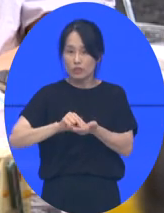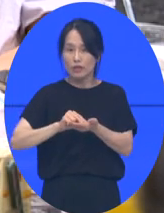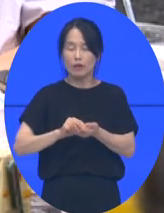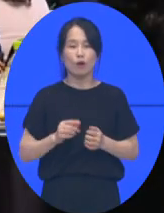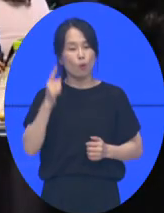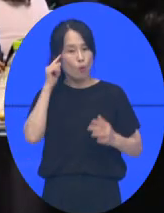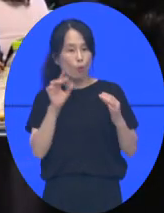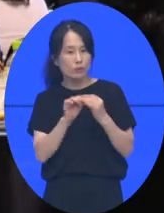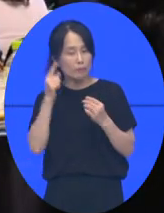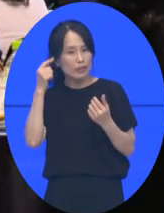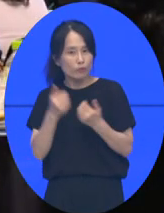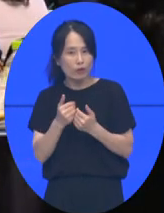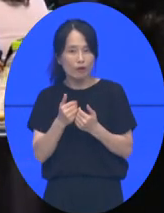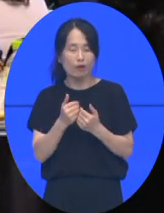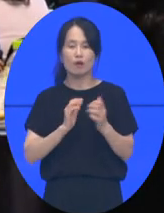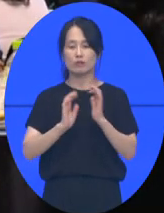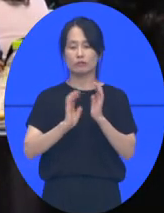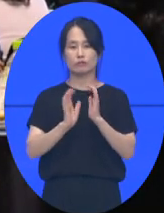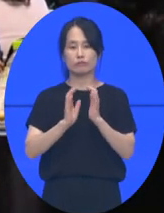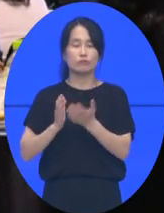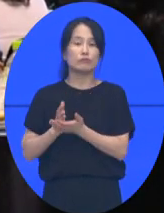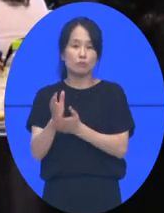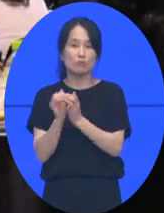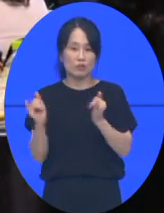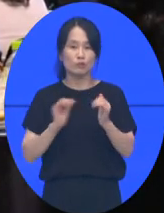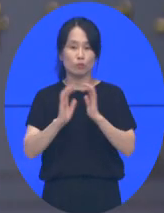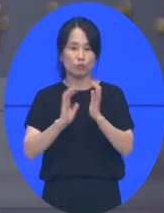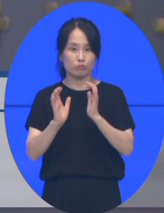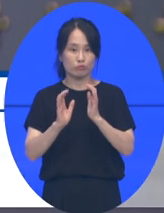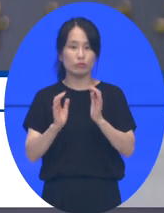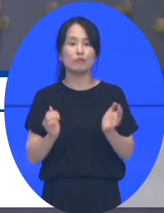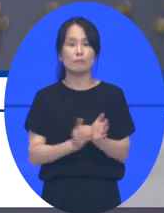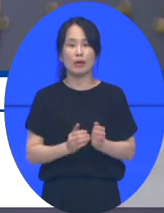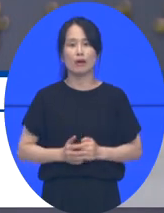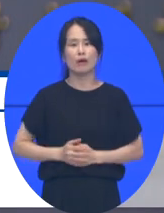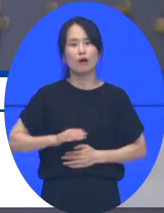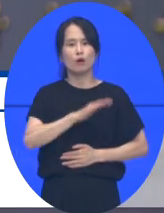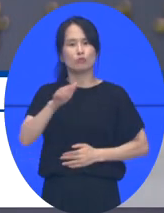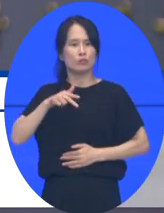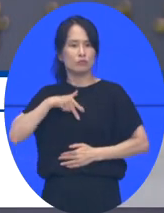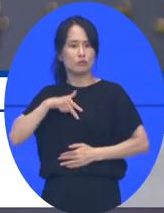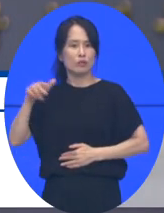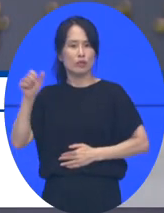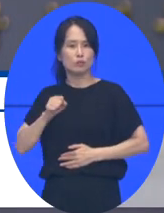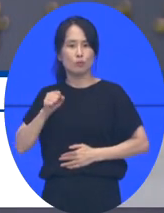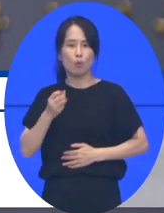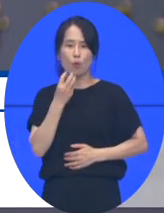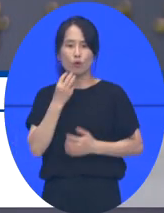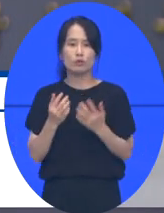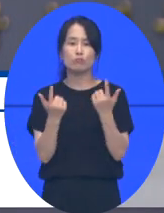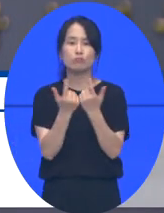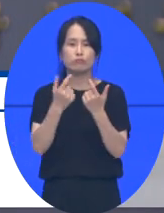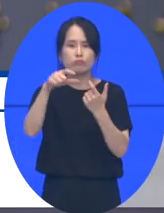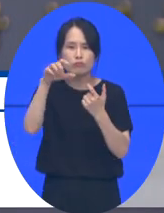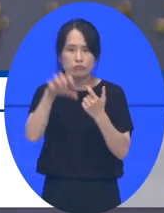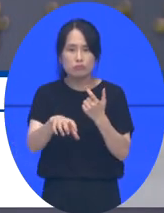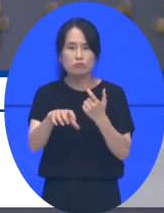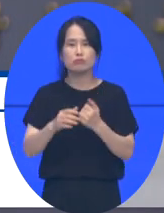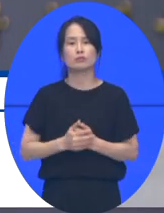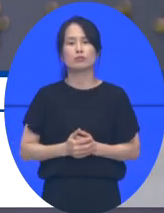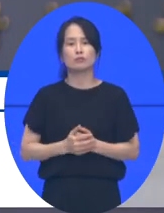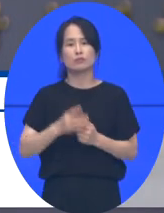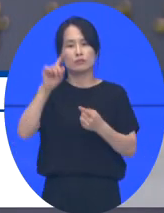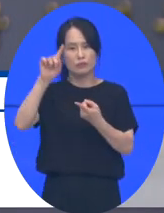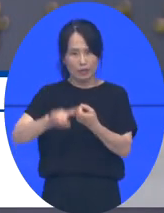찬성과 반대 입장을 논하는 전문가 토론이 진행됐습니다. 우리의 정체성을 가지고 경기 북부가 경기 북부다운